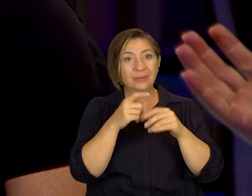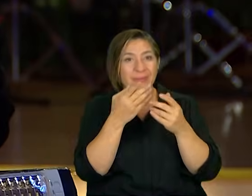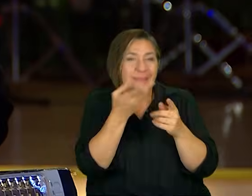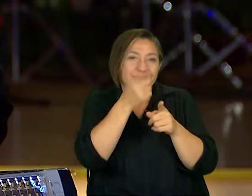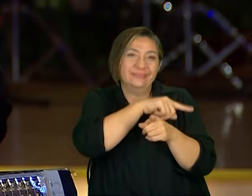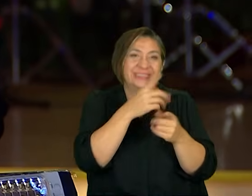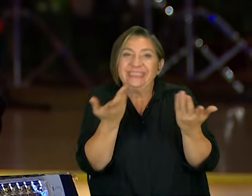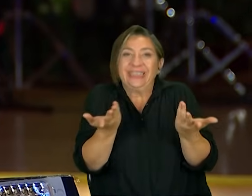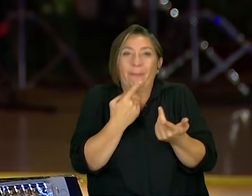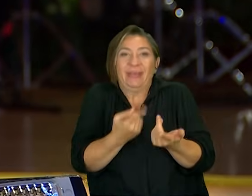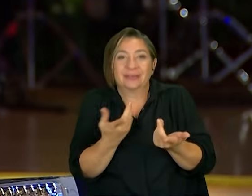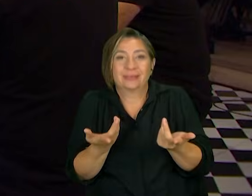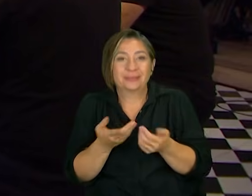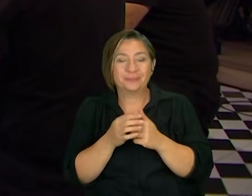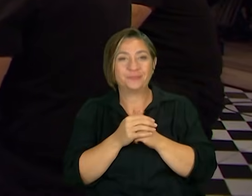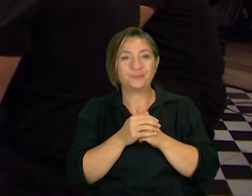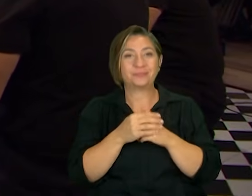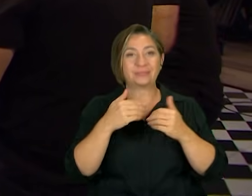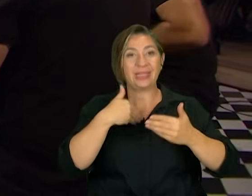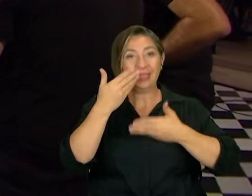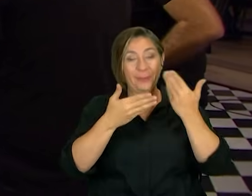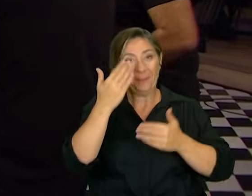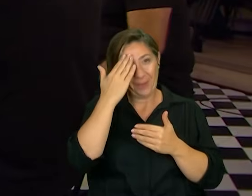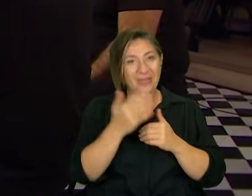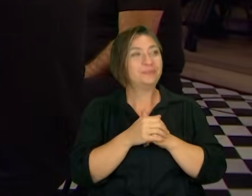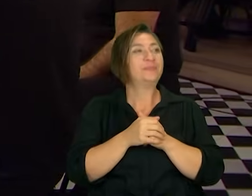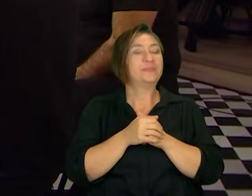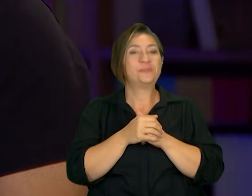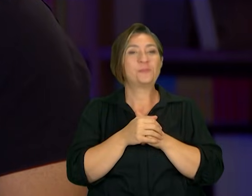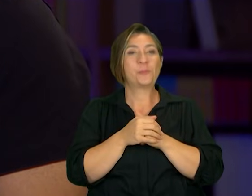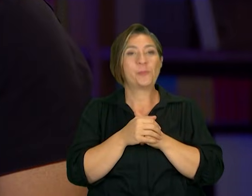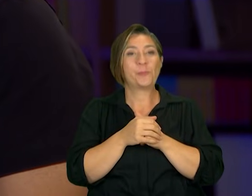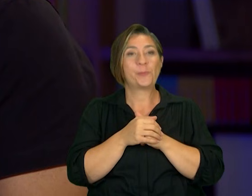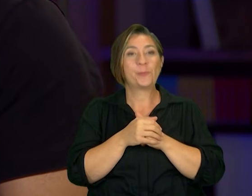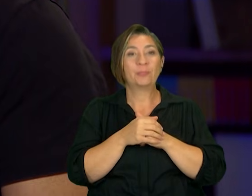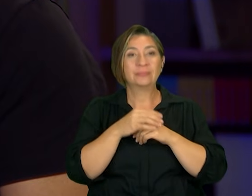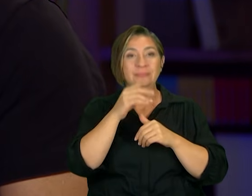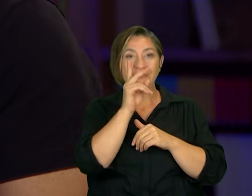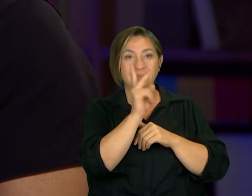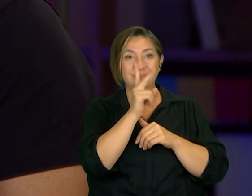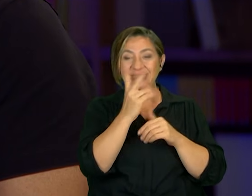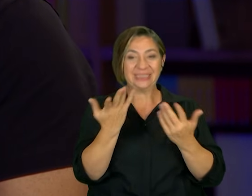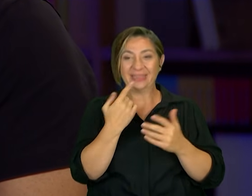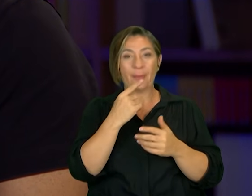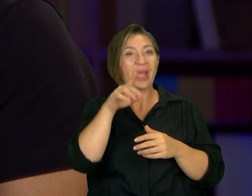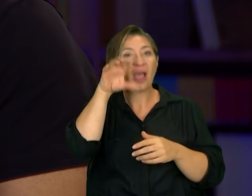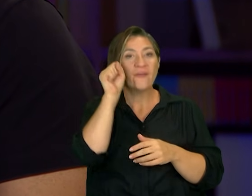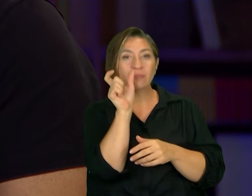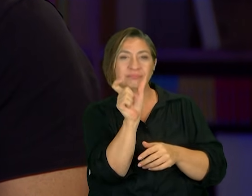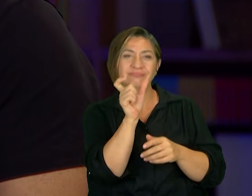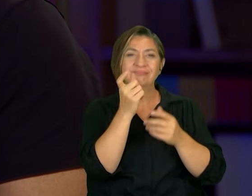Ching Wing Chun nedir? Anlatayım Okan Bey. Bu arada merhaba. İp Ching Wing Chun dediğimiz kavram